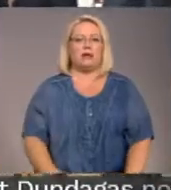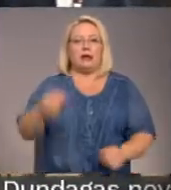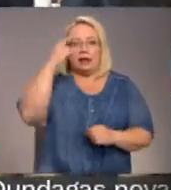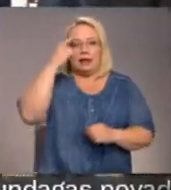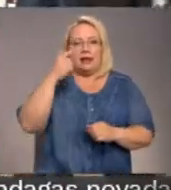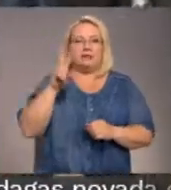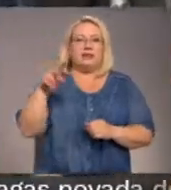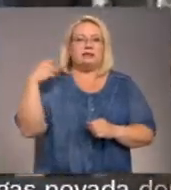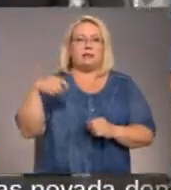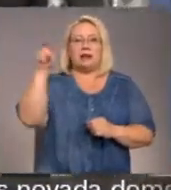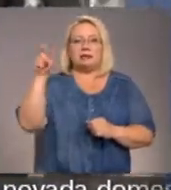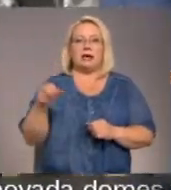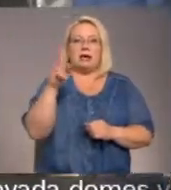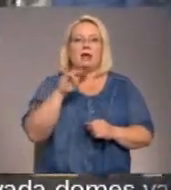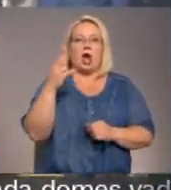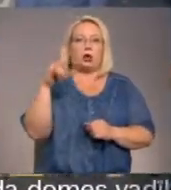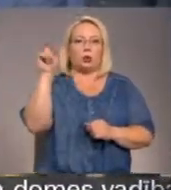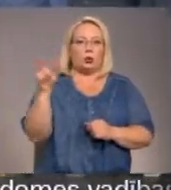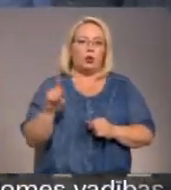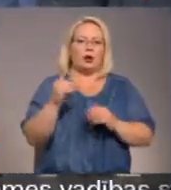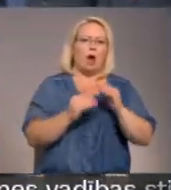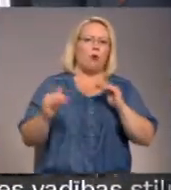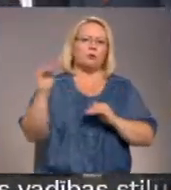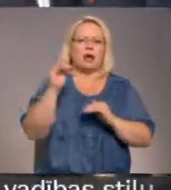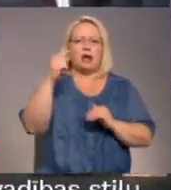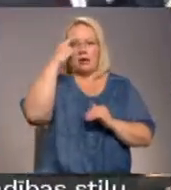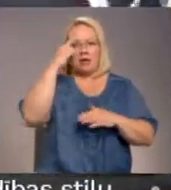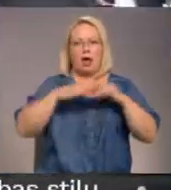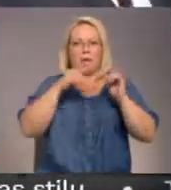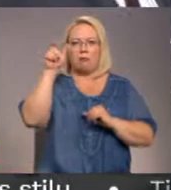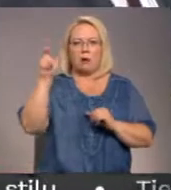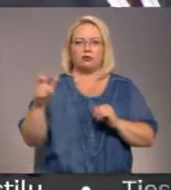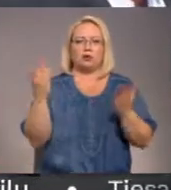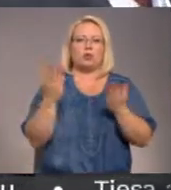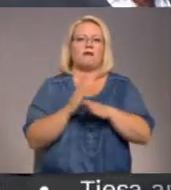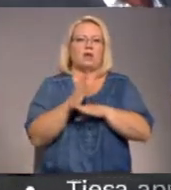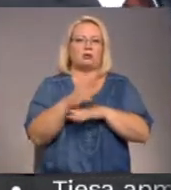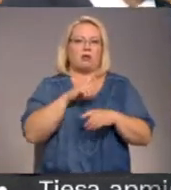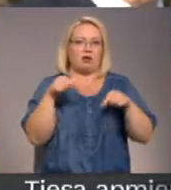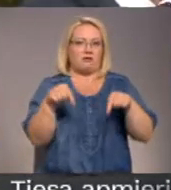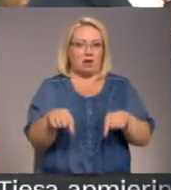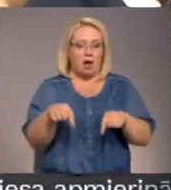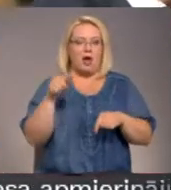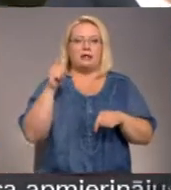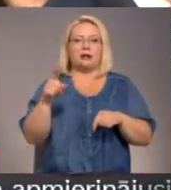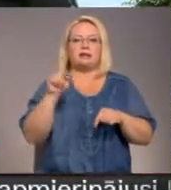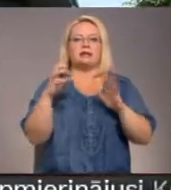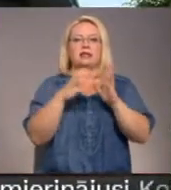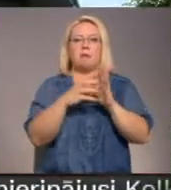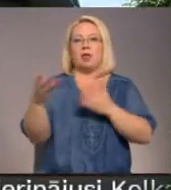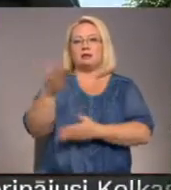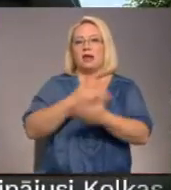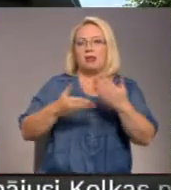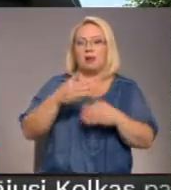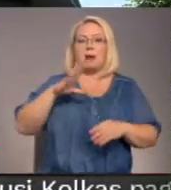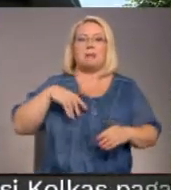Indijas viceprezidents Venkaija Naidu ir līdz šim augstākā Indijas amatpersona, kas viesojusies Latvijā. Tas ir simbols sadarbībai, kas